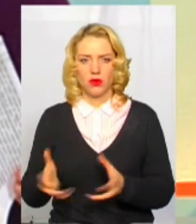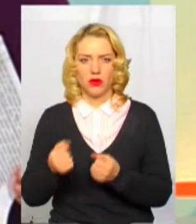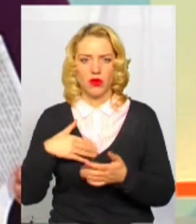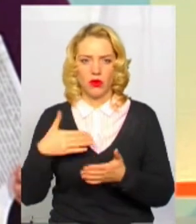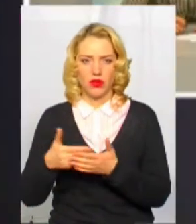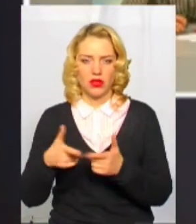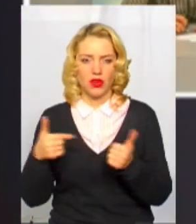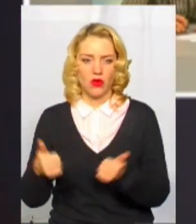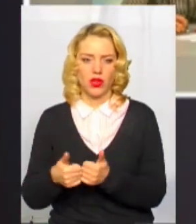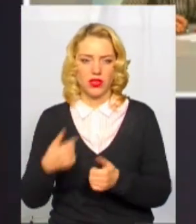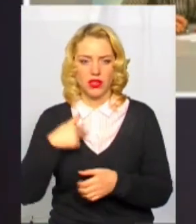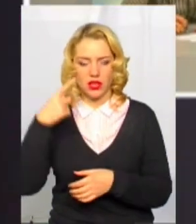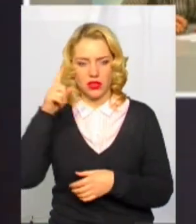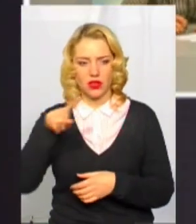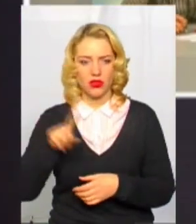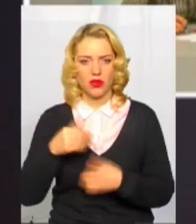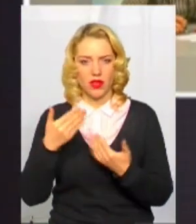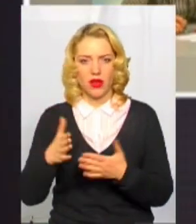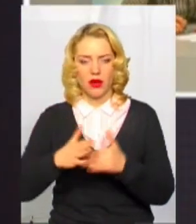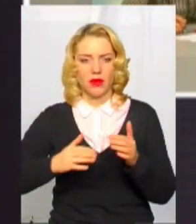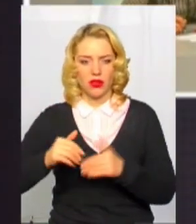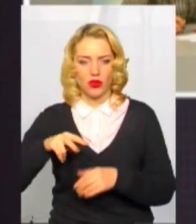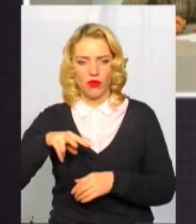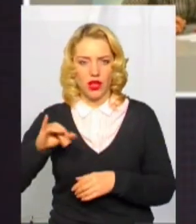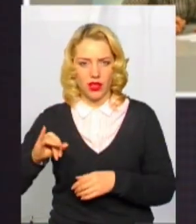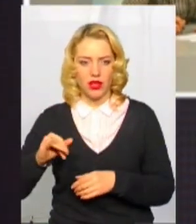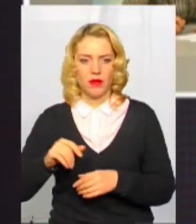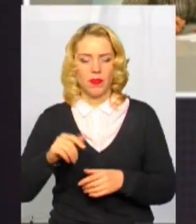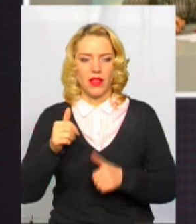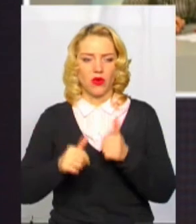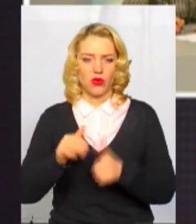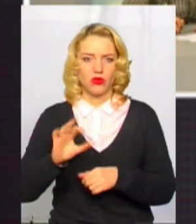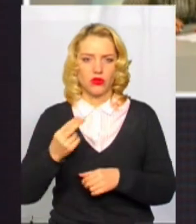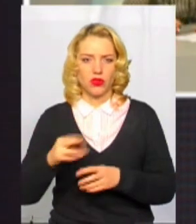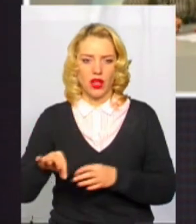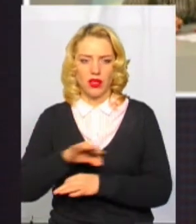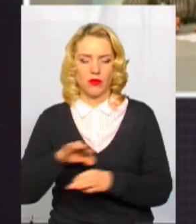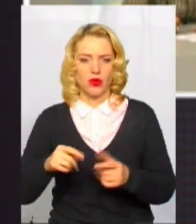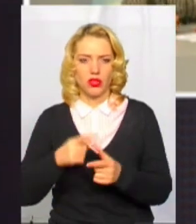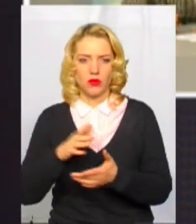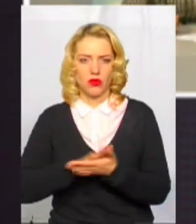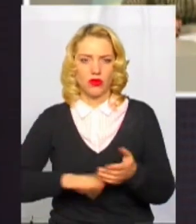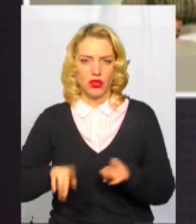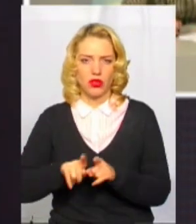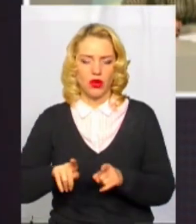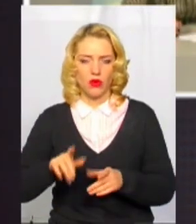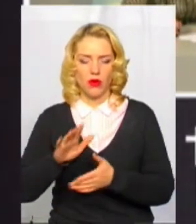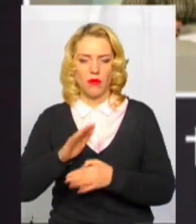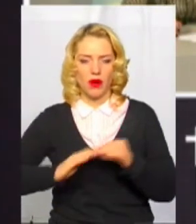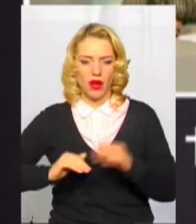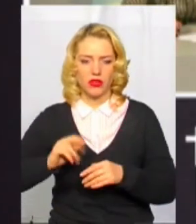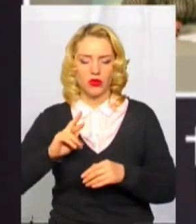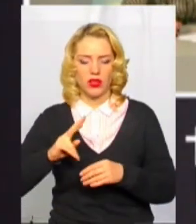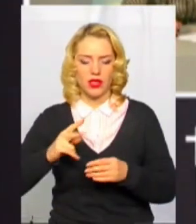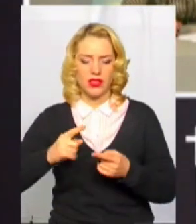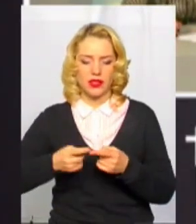громадських організацій. Я знаю, що ви практикували конкурс соціальних проєктів. Чи продовжите ви таку практику, як плануєте з цим